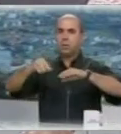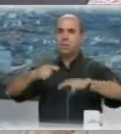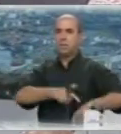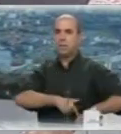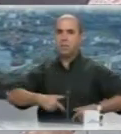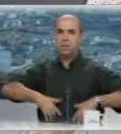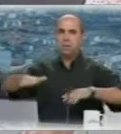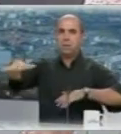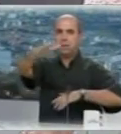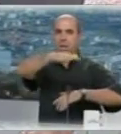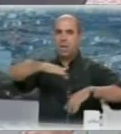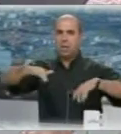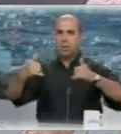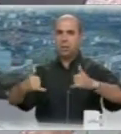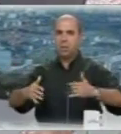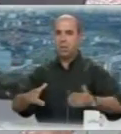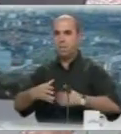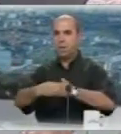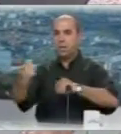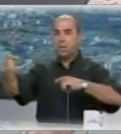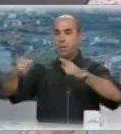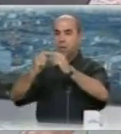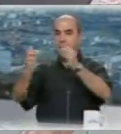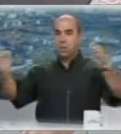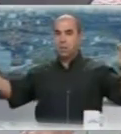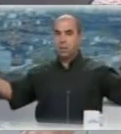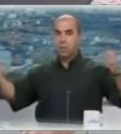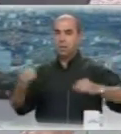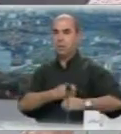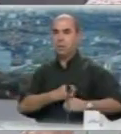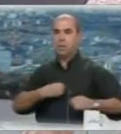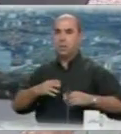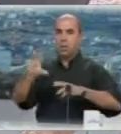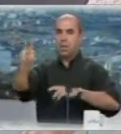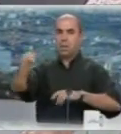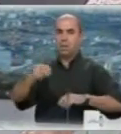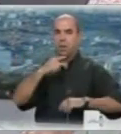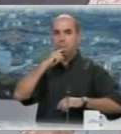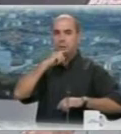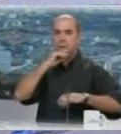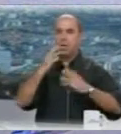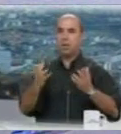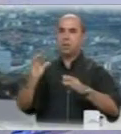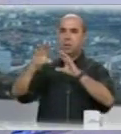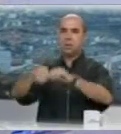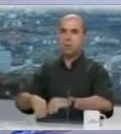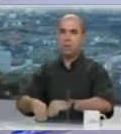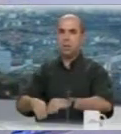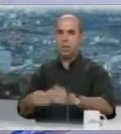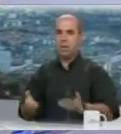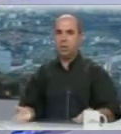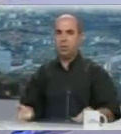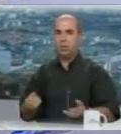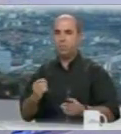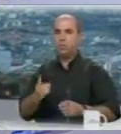عن الصحة. الأساس أنه هي قبيلة قادمة من بسكرة وحطت الرحال في